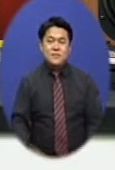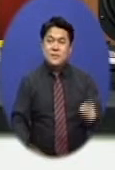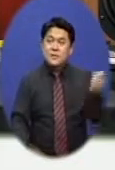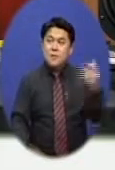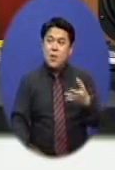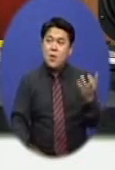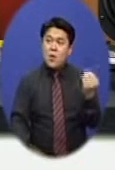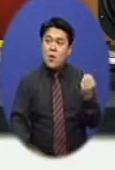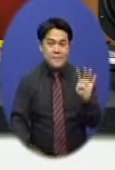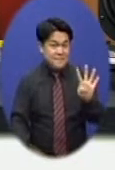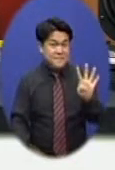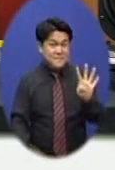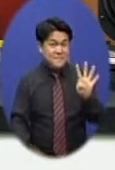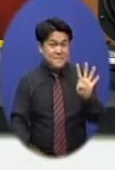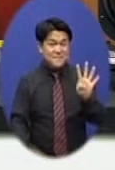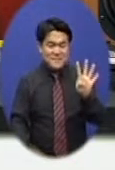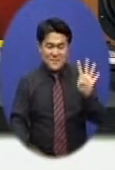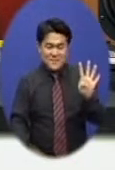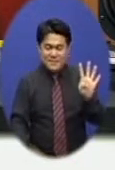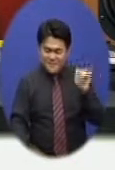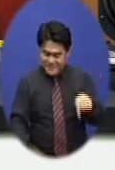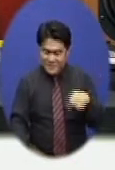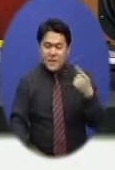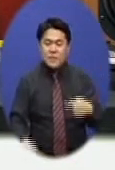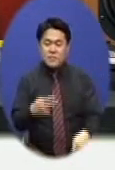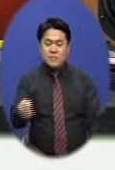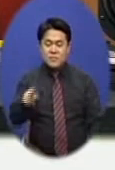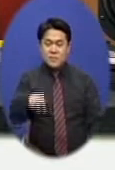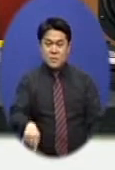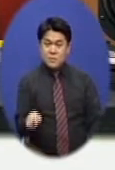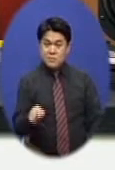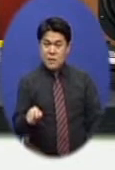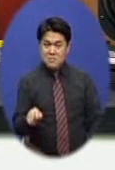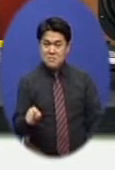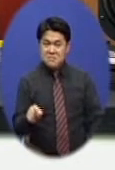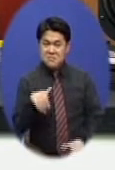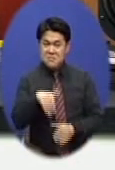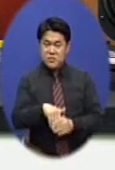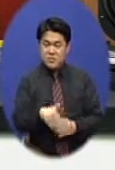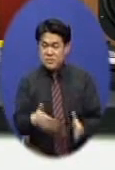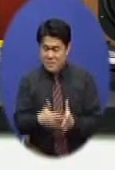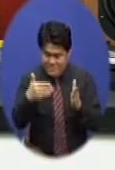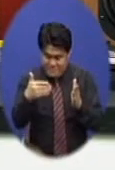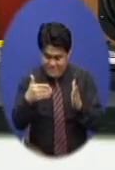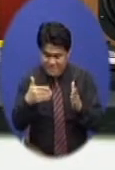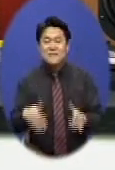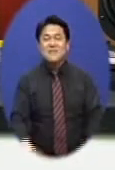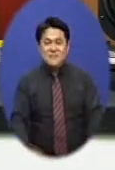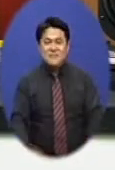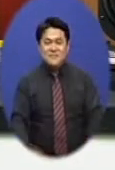참여자죠? 네 번째 참여자니까 4번을 4번을 누르시고, 우물정자를 누르면 심사가 완료됩니다. 네.